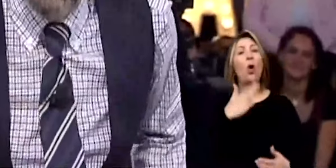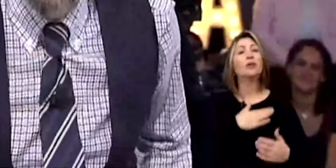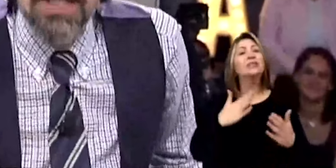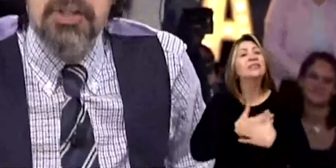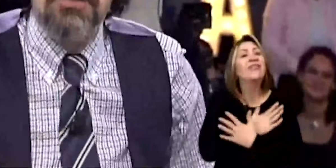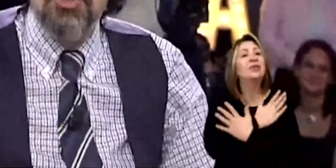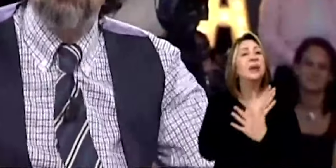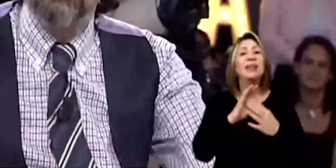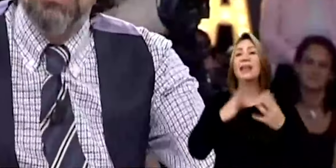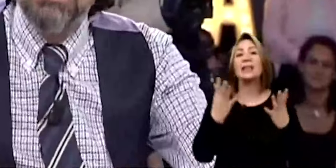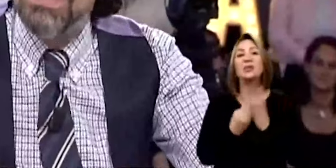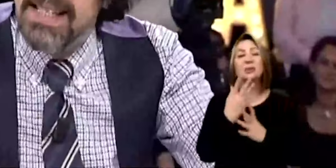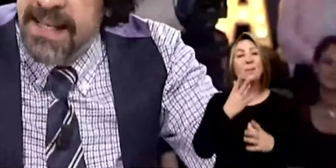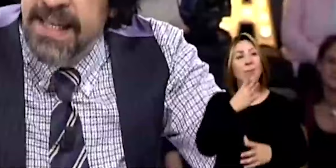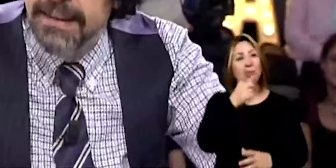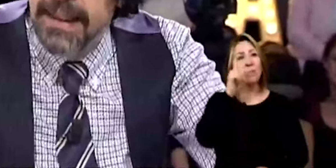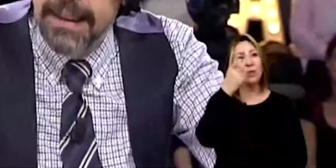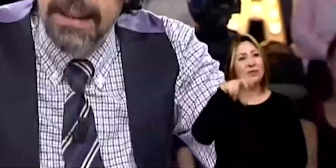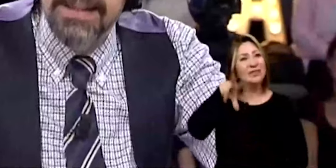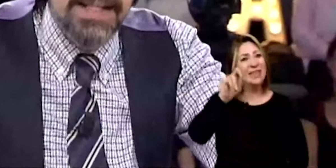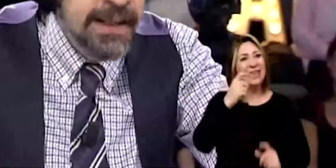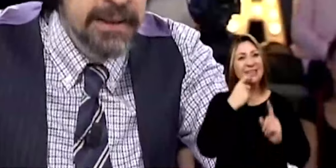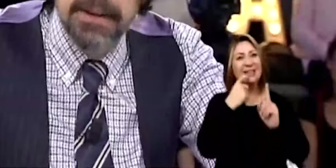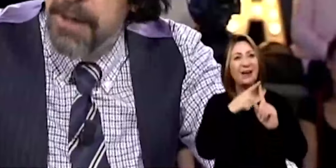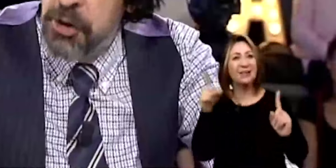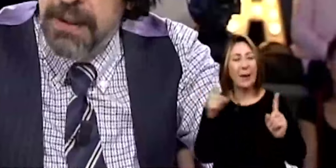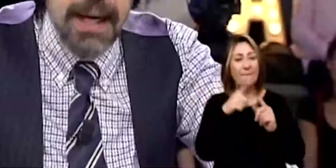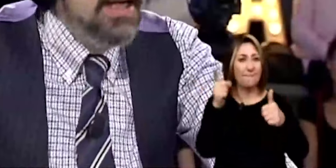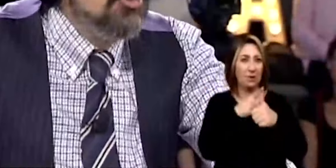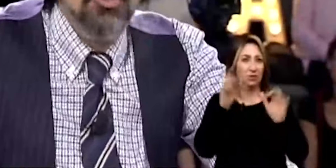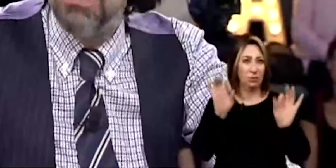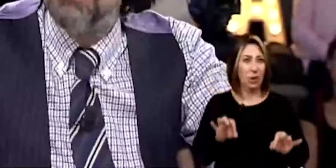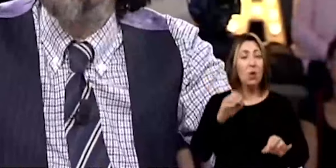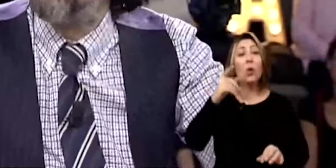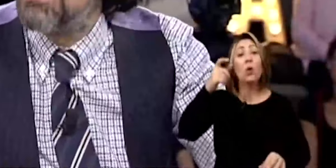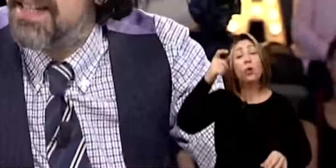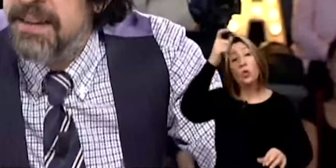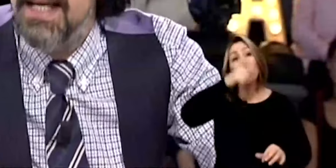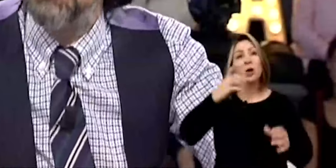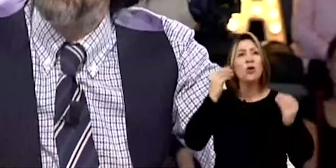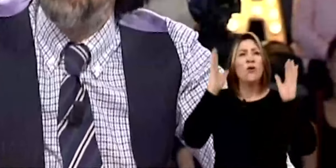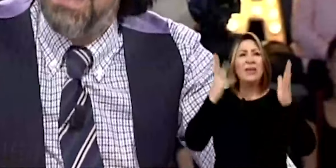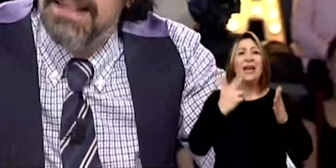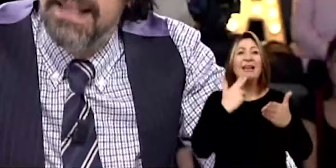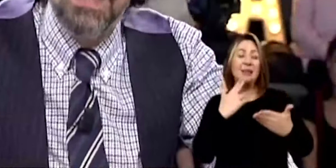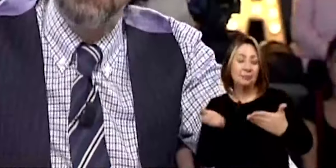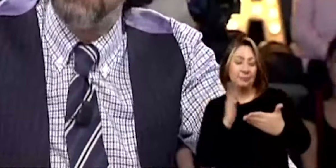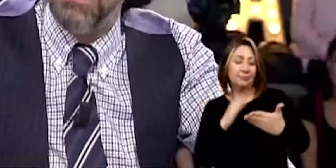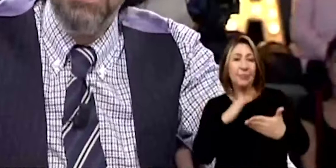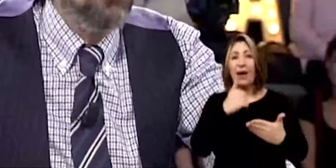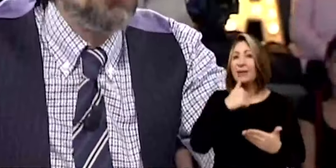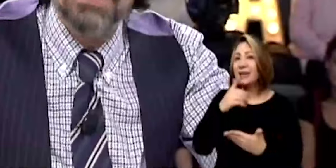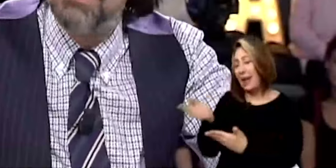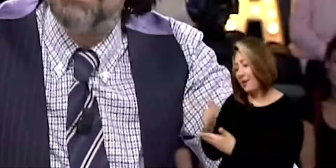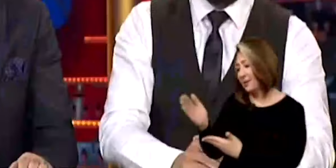sevişme galiba şundan çıktı. Biliyorsunuz 80'li yıllarda, 80'li yılların başında ülkemiz çok fazla kadın dergisiyle, erkek